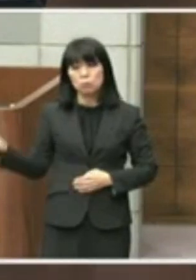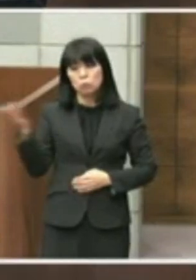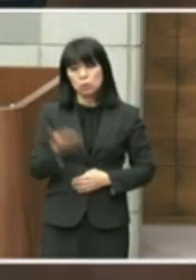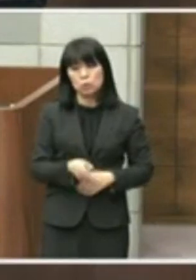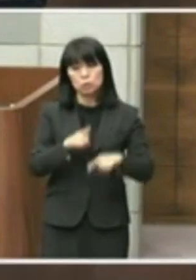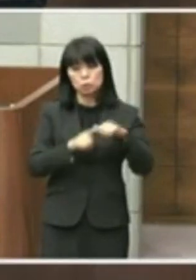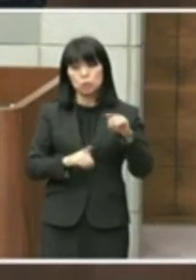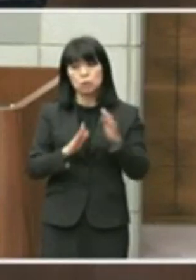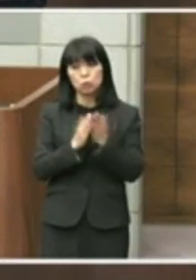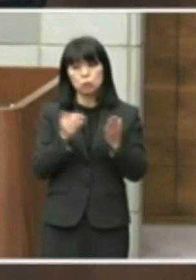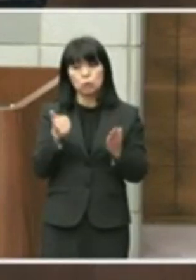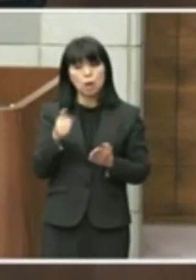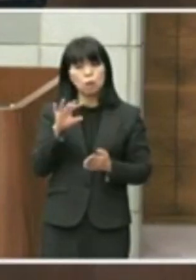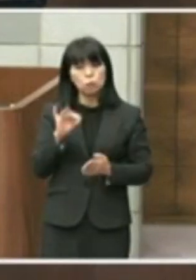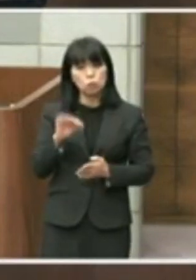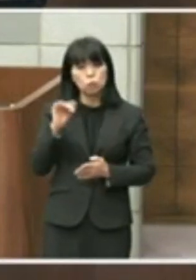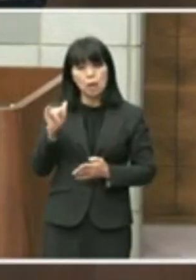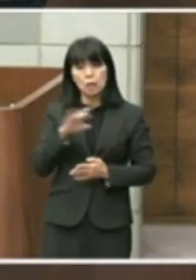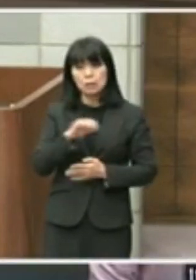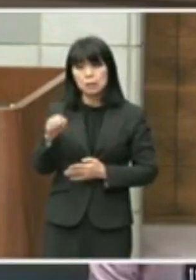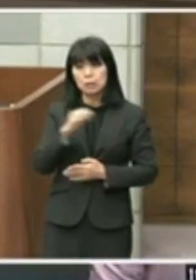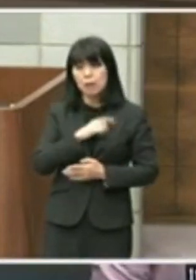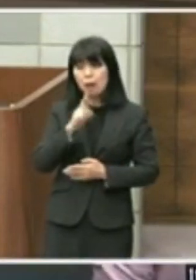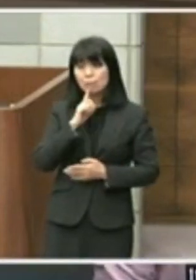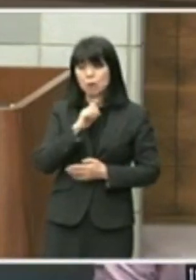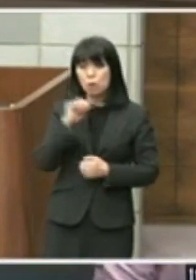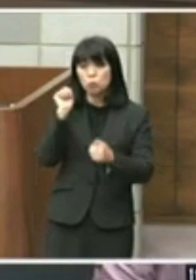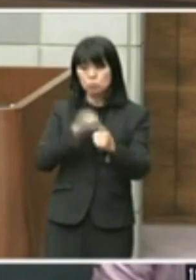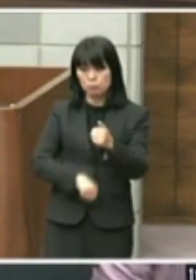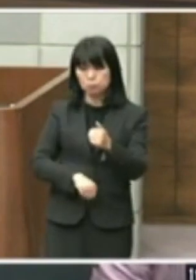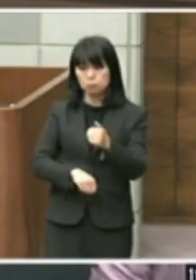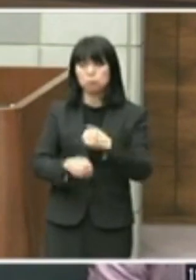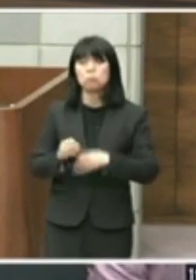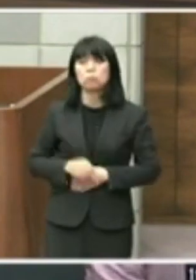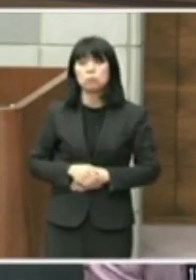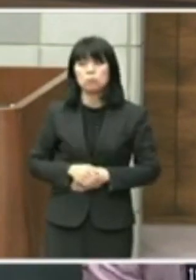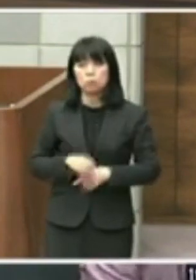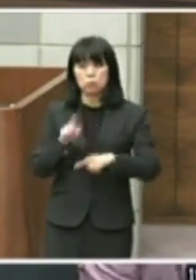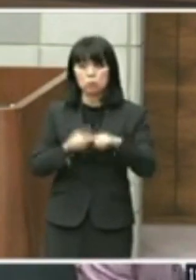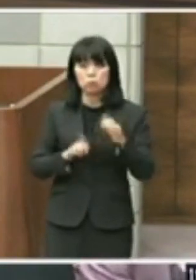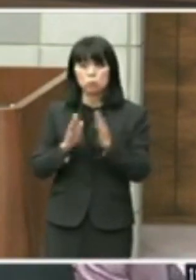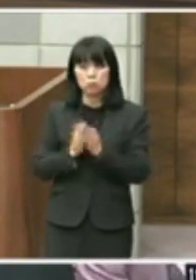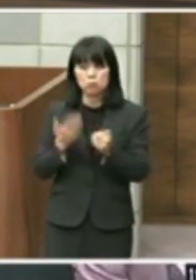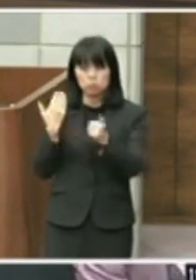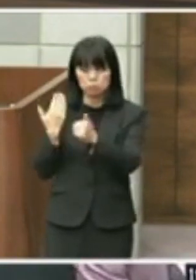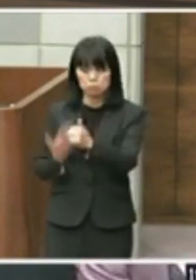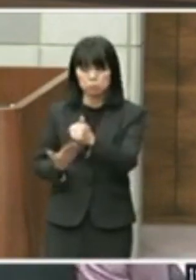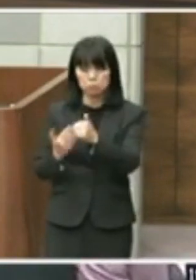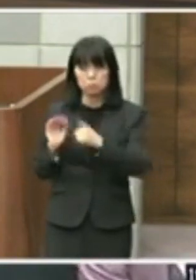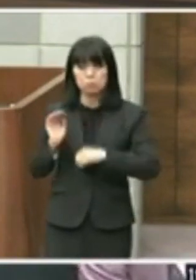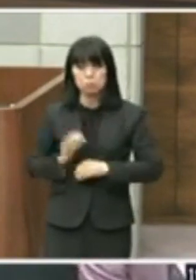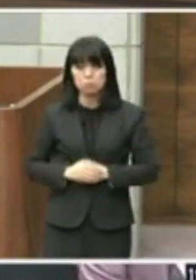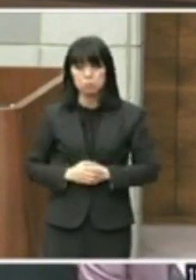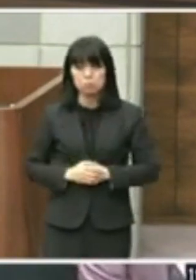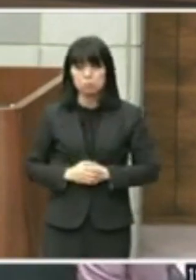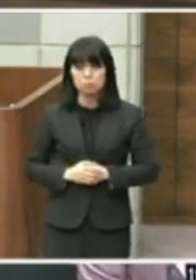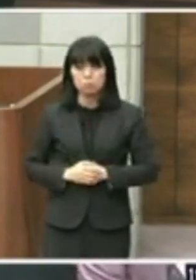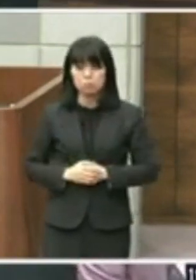辻元達也議員発言を許します。 議長、辻元達也。 辻元議員、